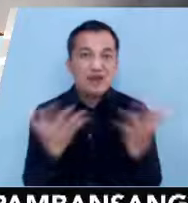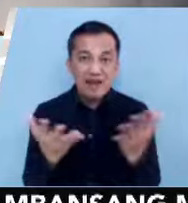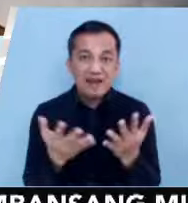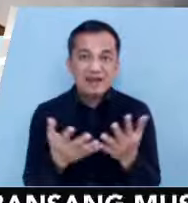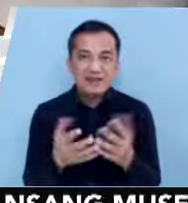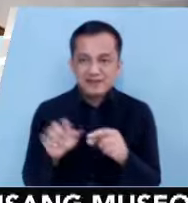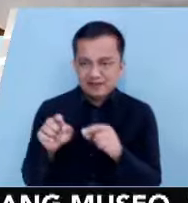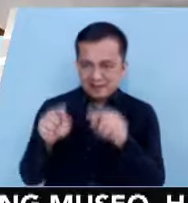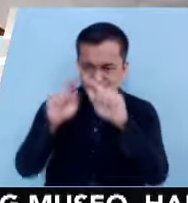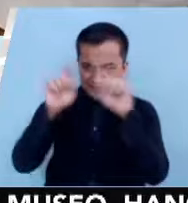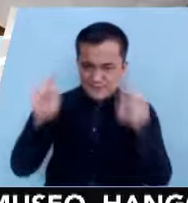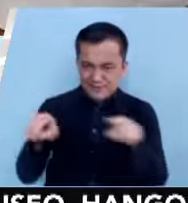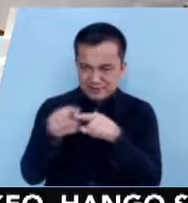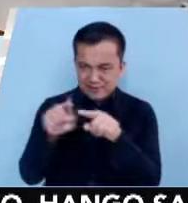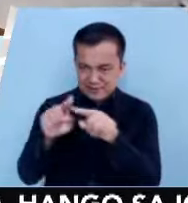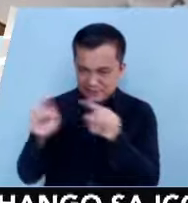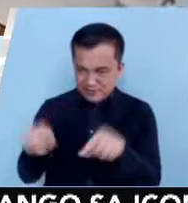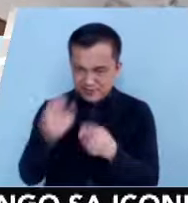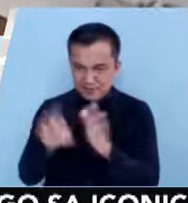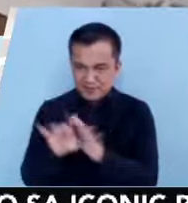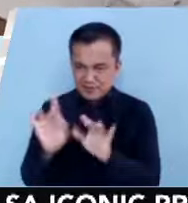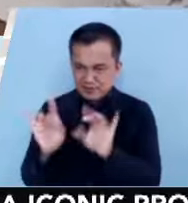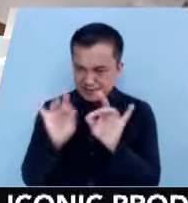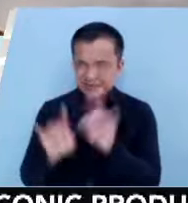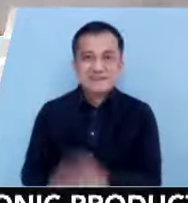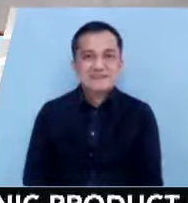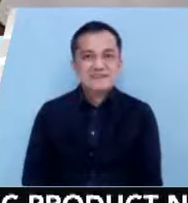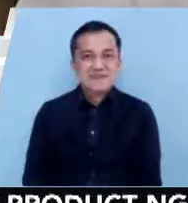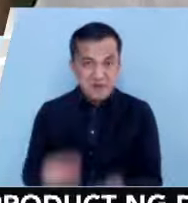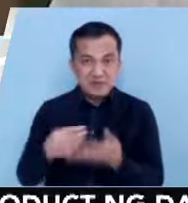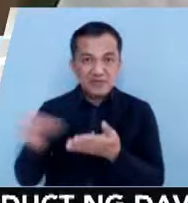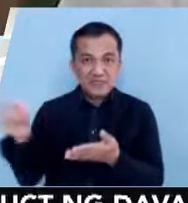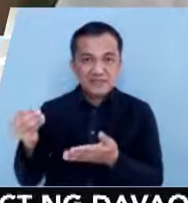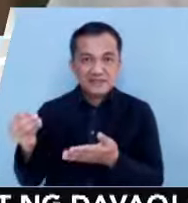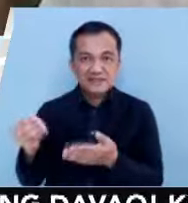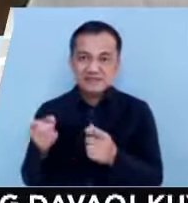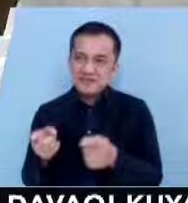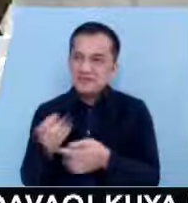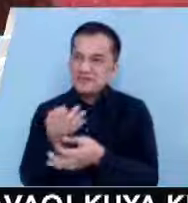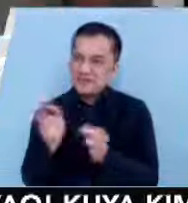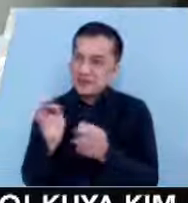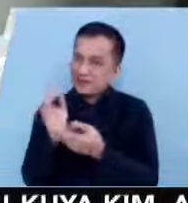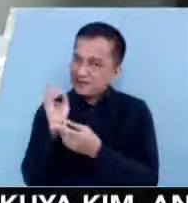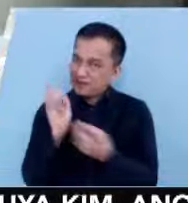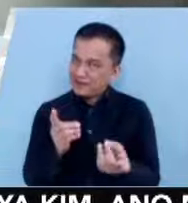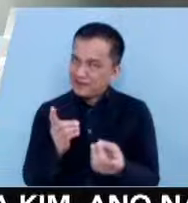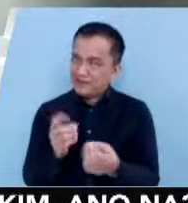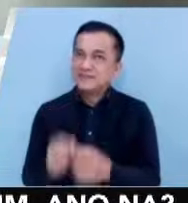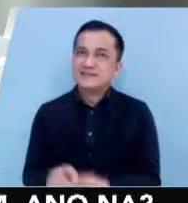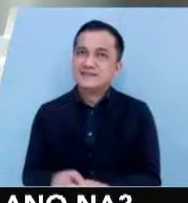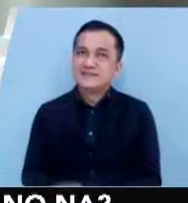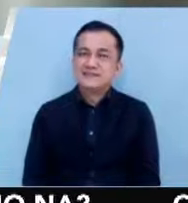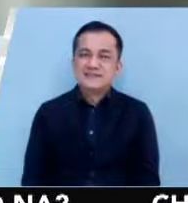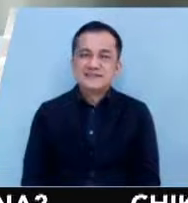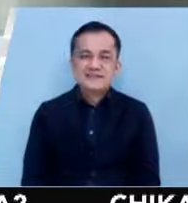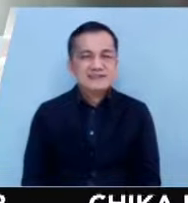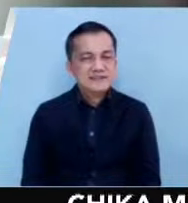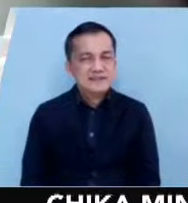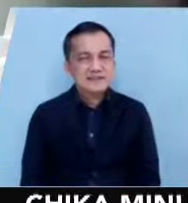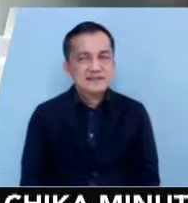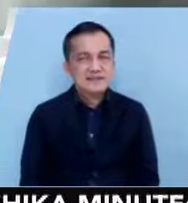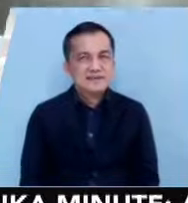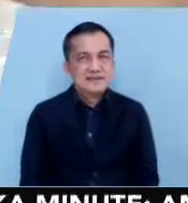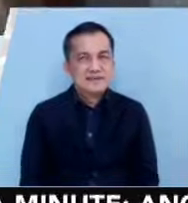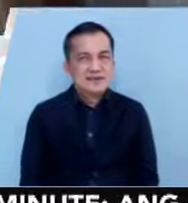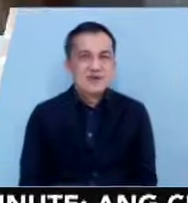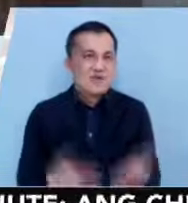mga features nila, makakabili ka na. Tapos free delivery pa yung halos yung iba. Less hassle sa pamasahe, tsaka